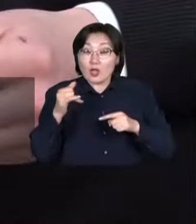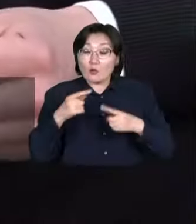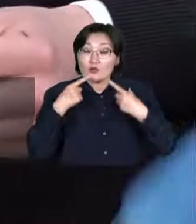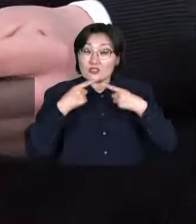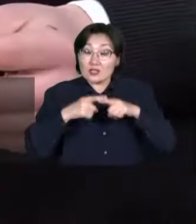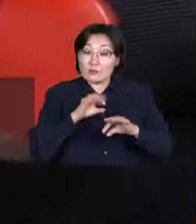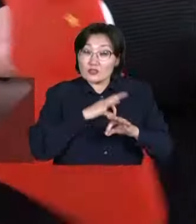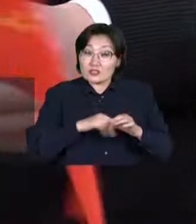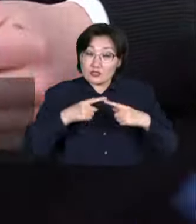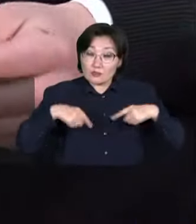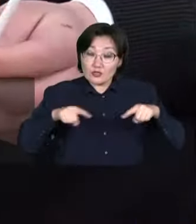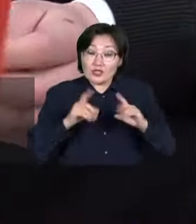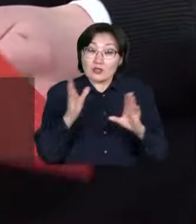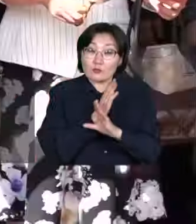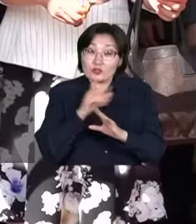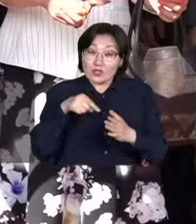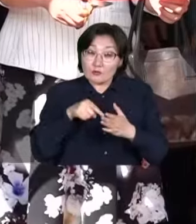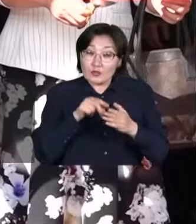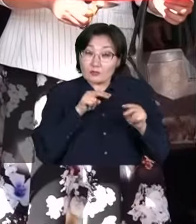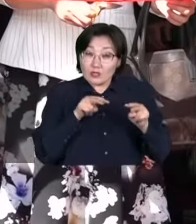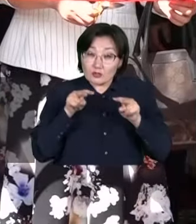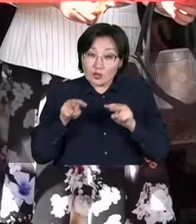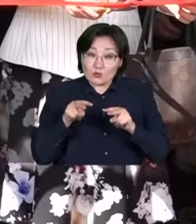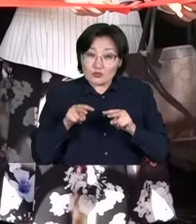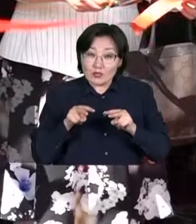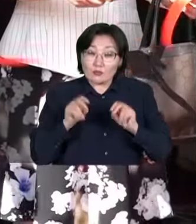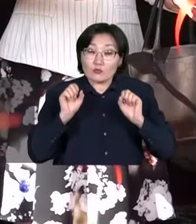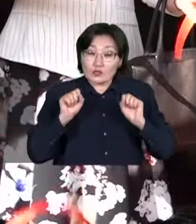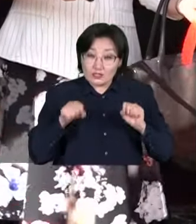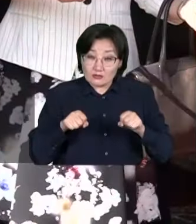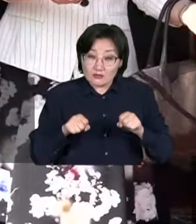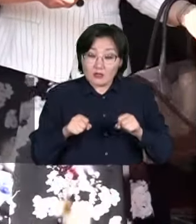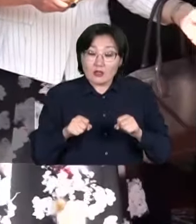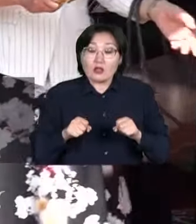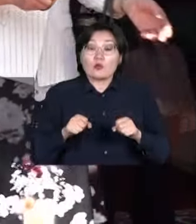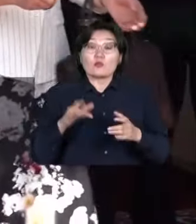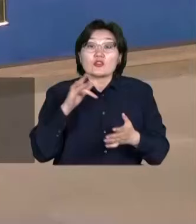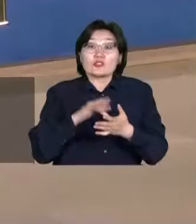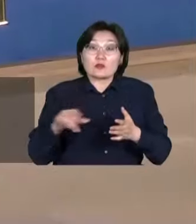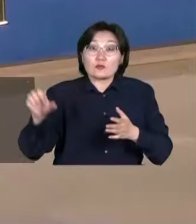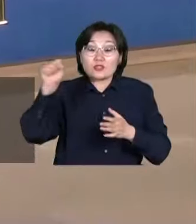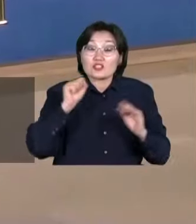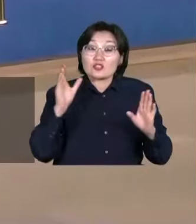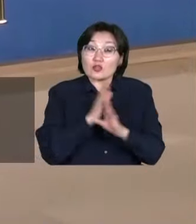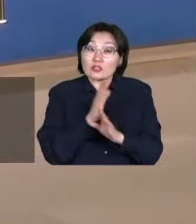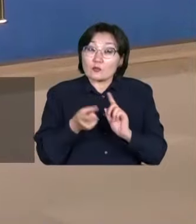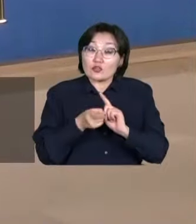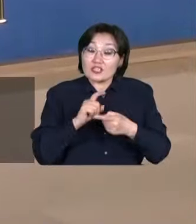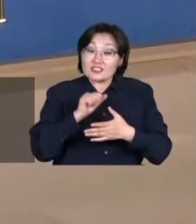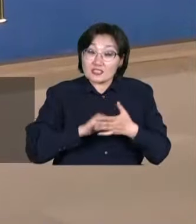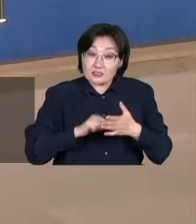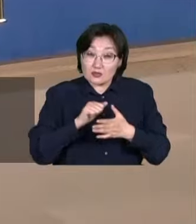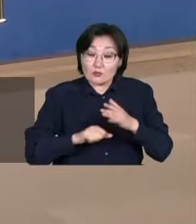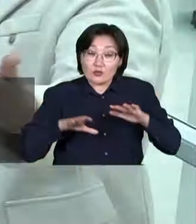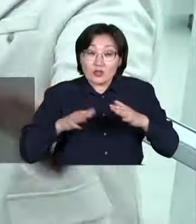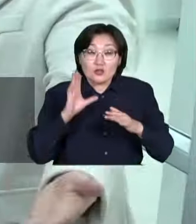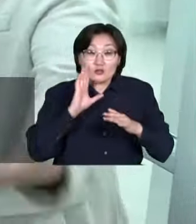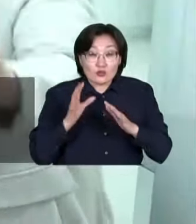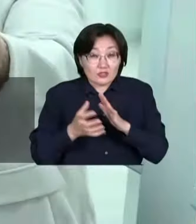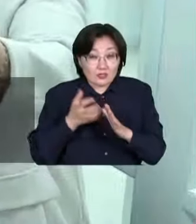орталығы экологиялық мәселелерді бақылауға алатын болады. Атап айтқанда, Орта Азия өңірінде климаттың өзгеруі салдарынан болған су